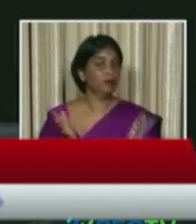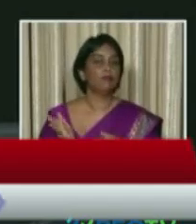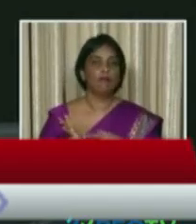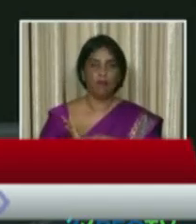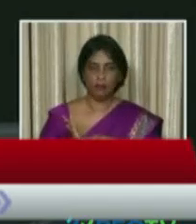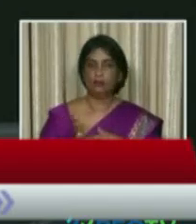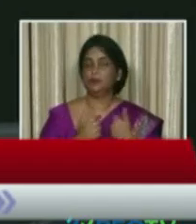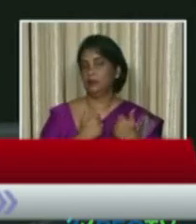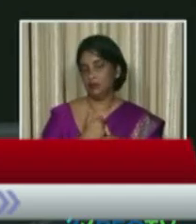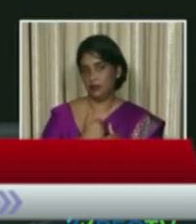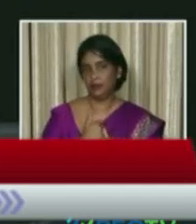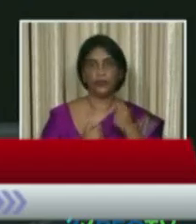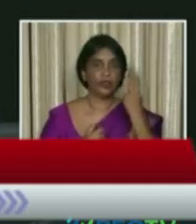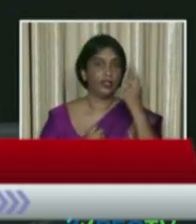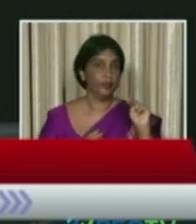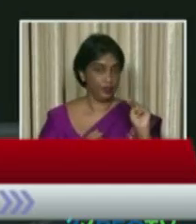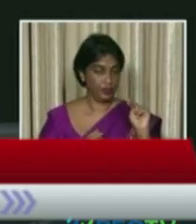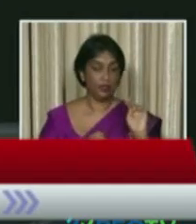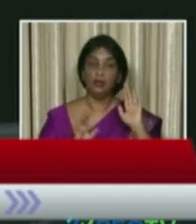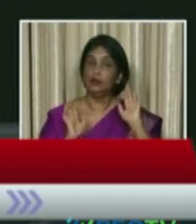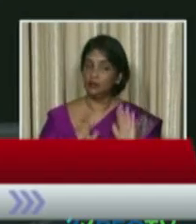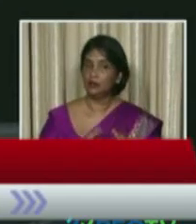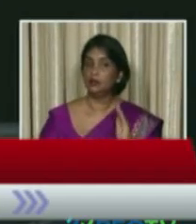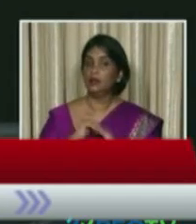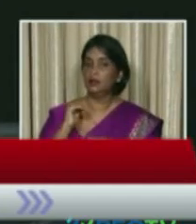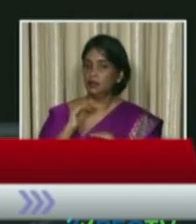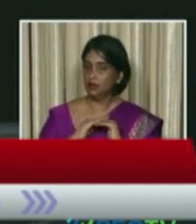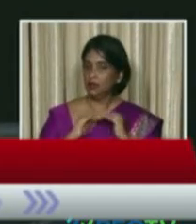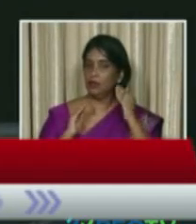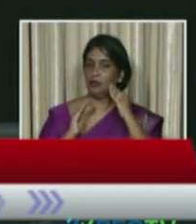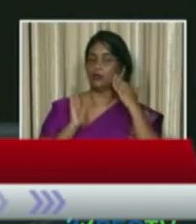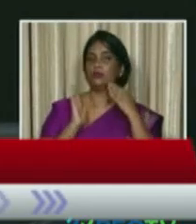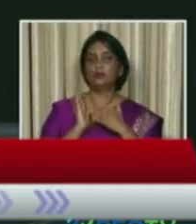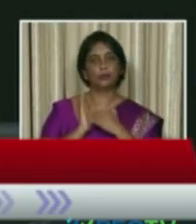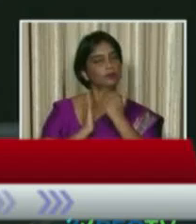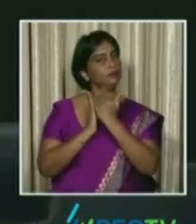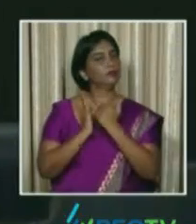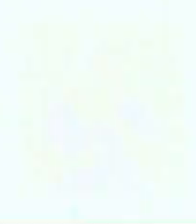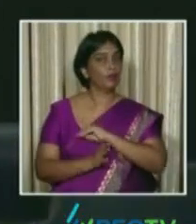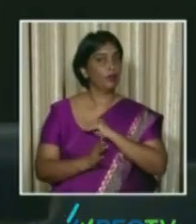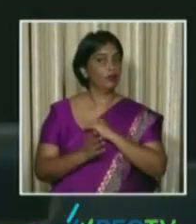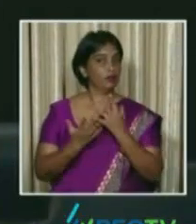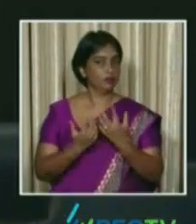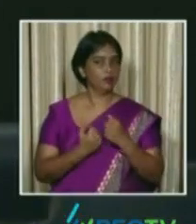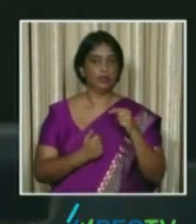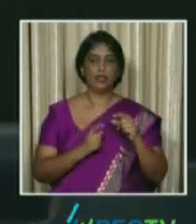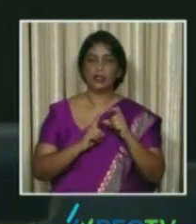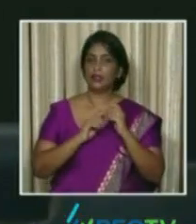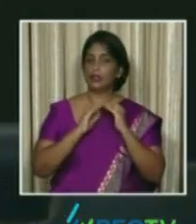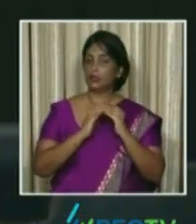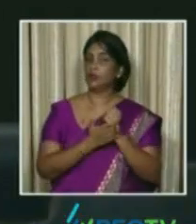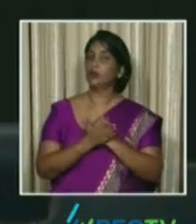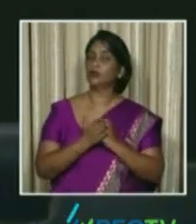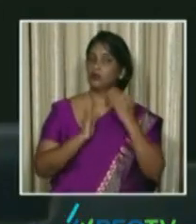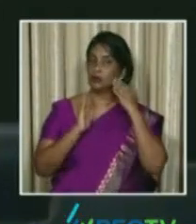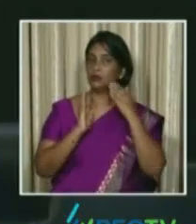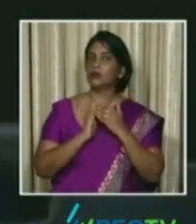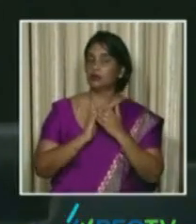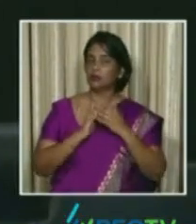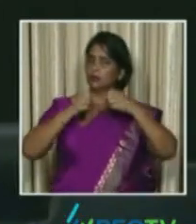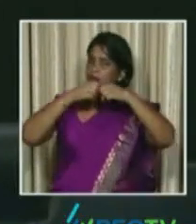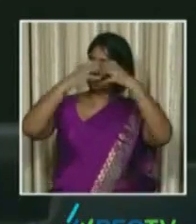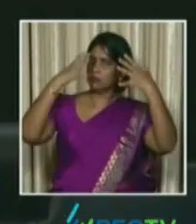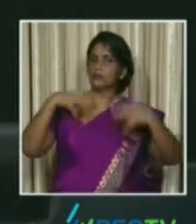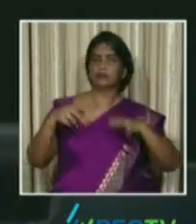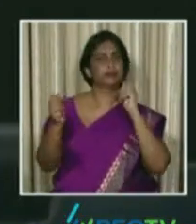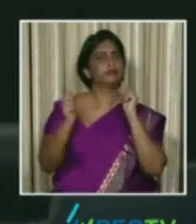පද්ධතිය හදලා තියෙන්නේ 2020. හැබැයි එහි ප්‍රායෝගිකත්වය පිළිබඳ ප්‍රශ්නයක් තියෙනවා. ආදායම් උපයන දෙපාර්තමේන්තු සියල්ල පිළිබඳ හොඳ ව්‍යුහාත්මක